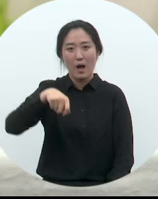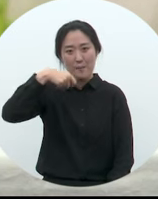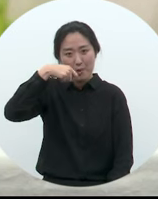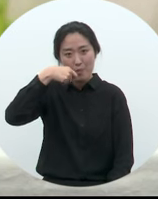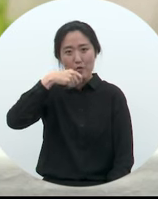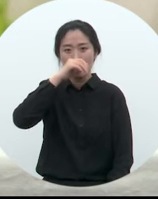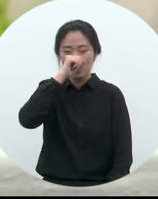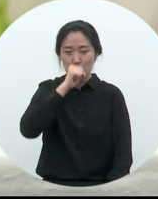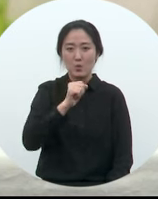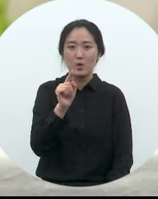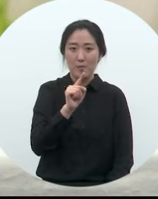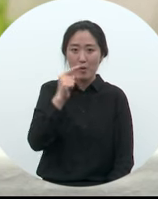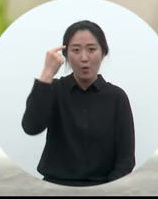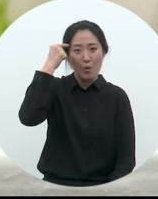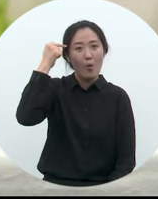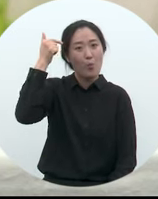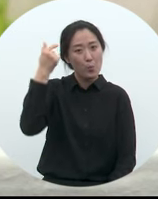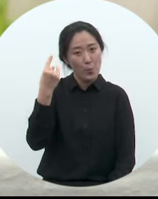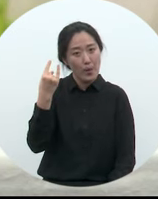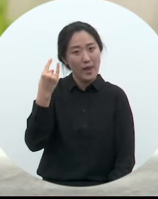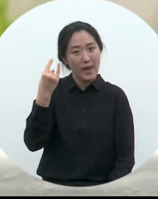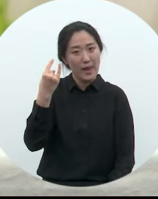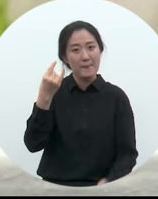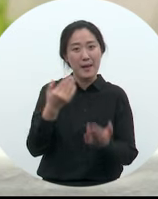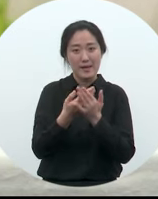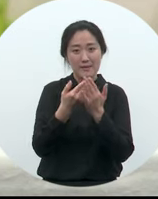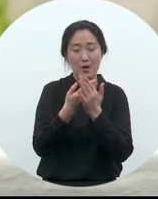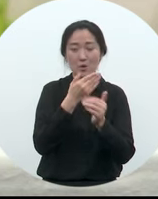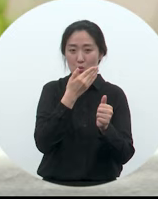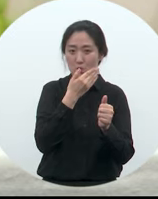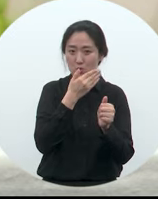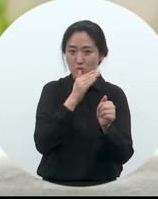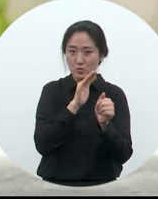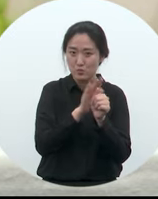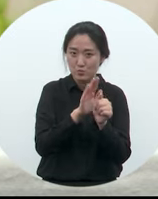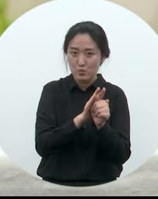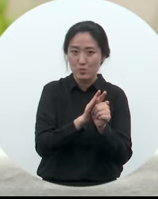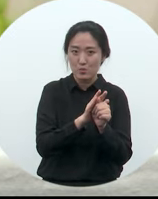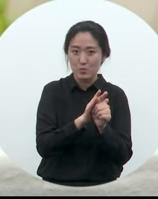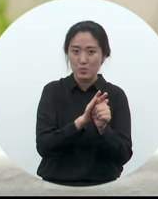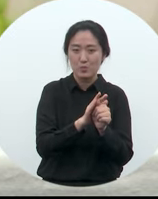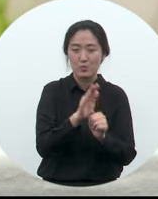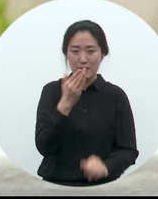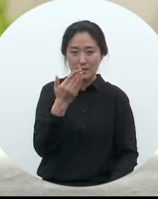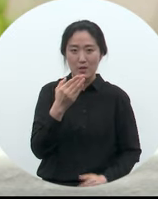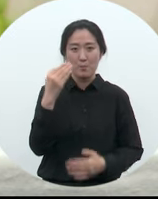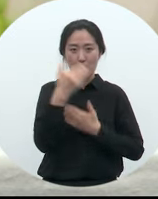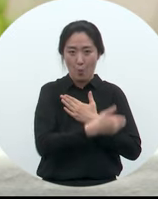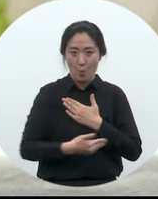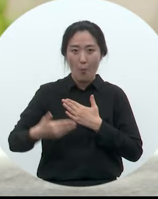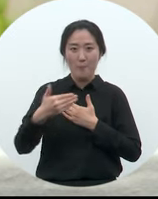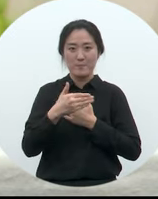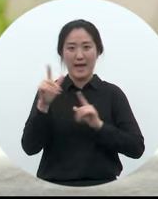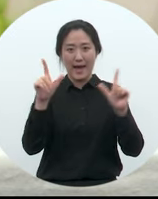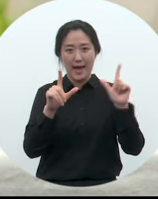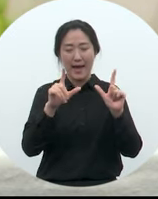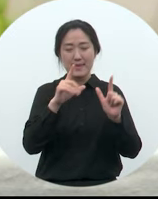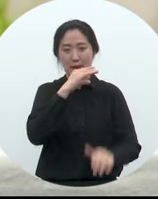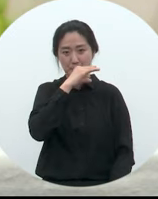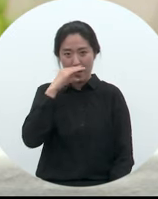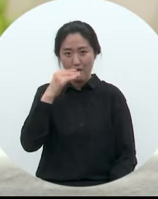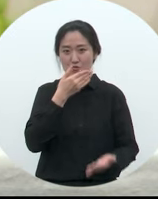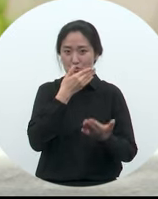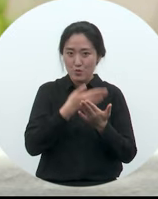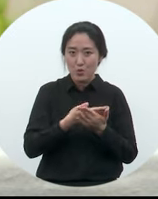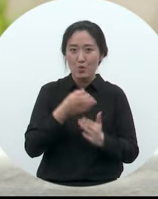어떤 음식을 먹으면 또 두뇌 발달에 도움이 되고, 어떤 올바른 자세가 가져야 될지, 또